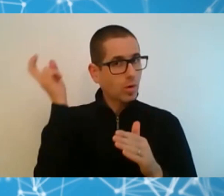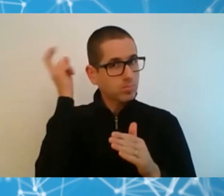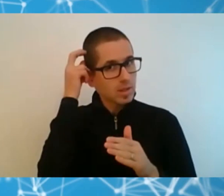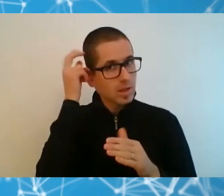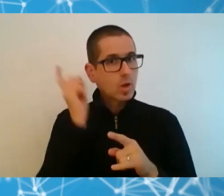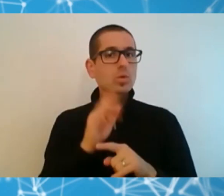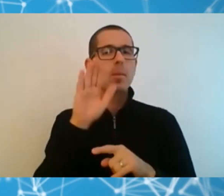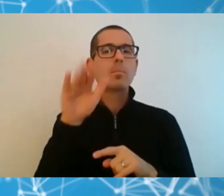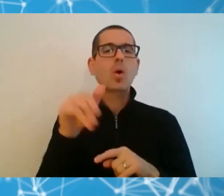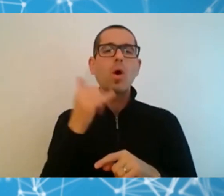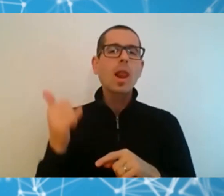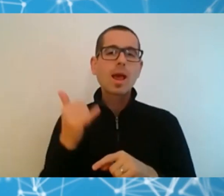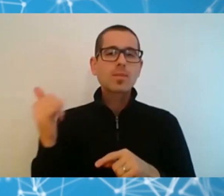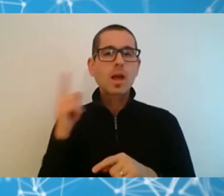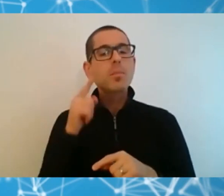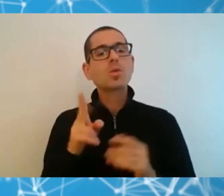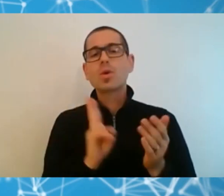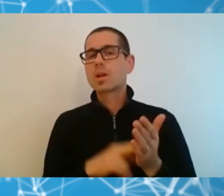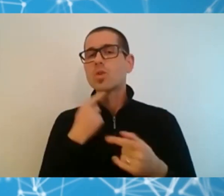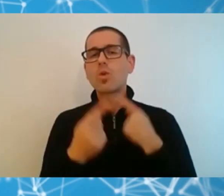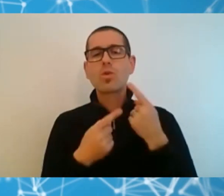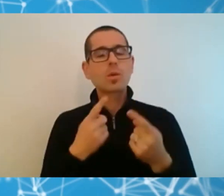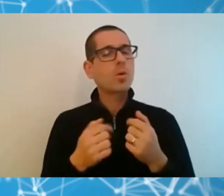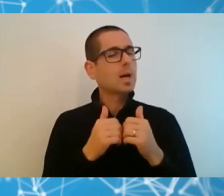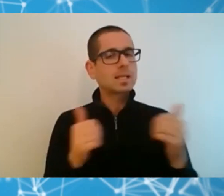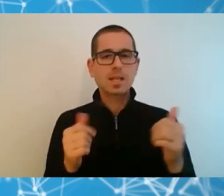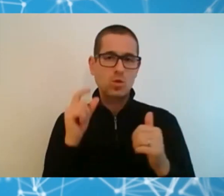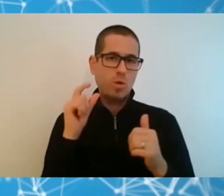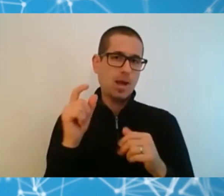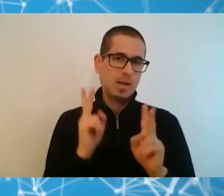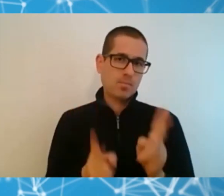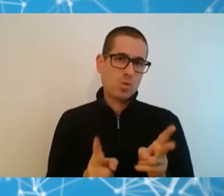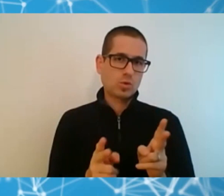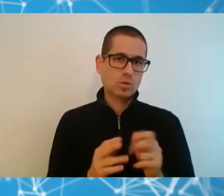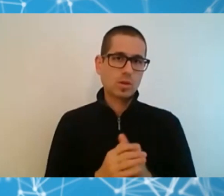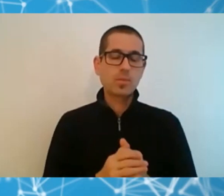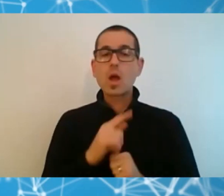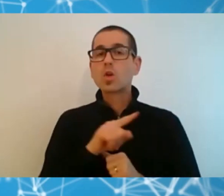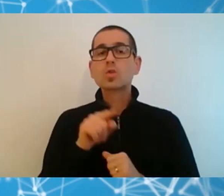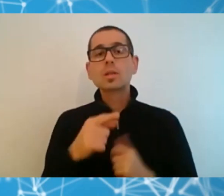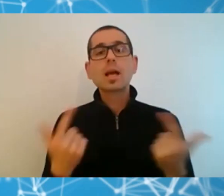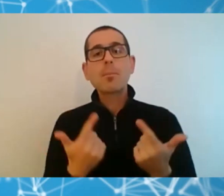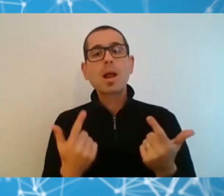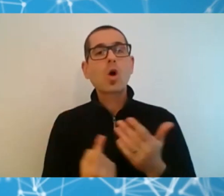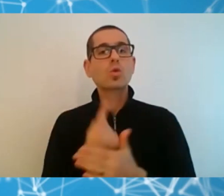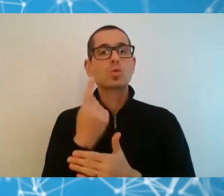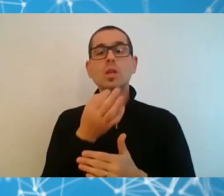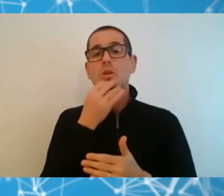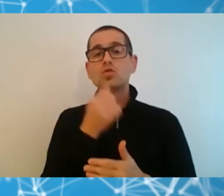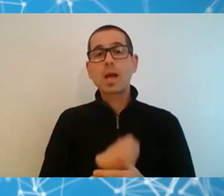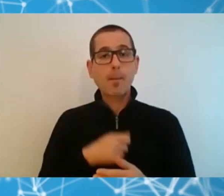ampak tu govorimo res o izredno majhni možnosti tega. Do tega pa lahko pride, če je pač